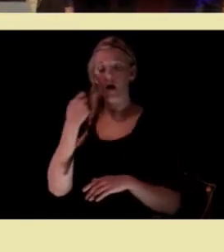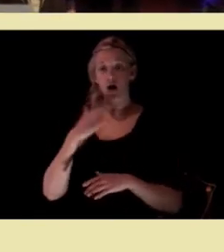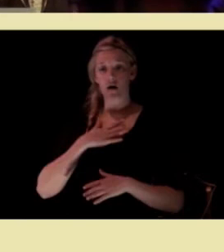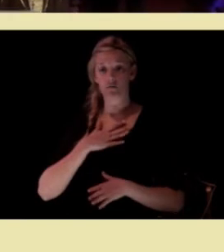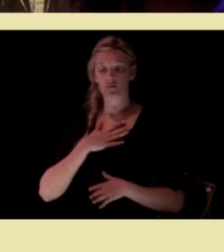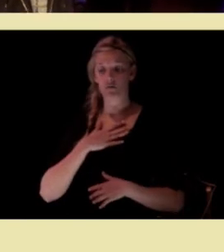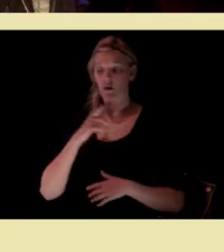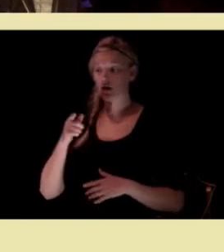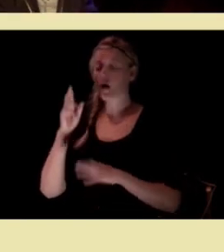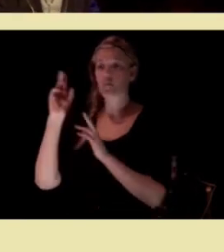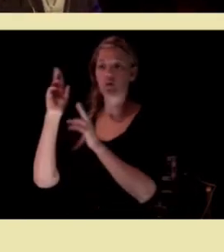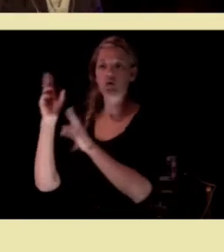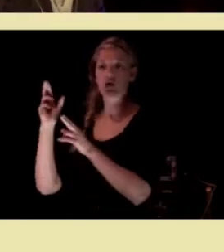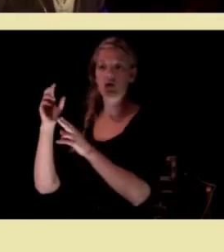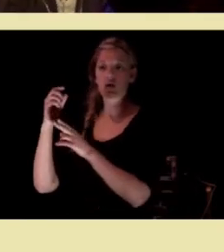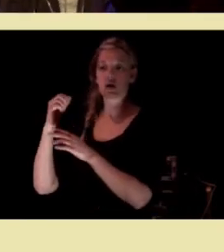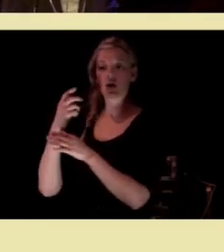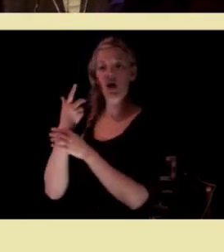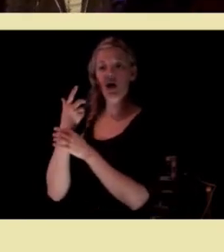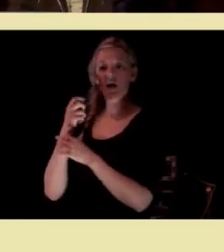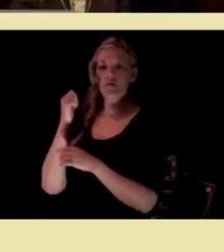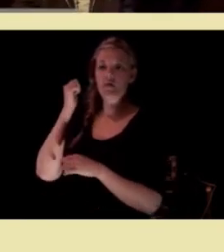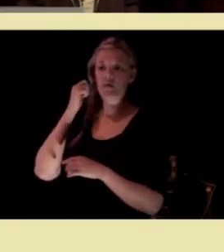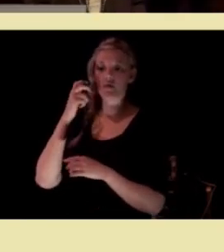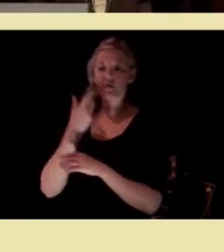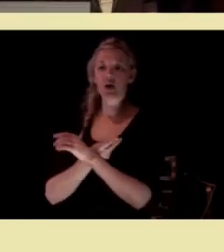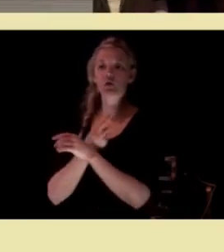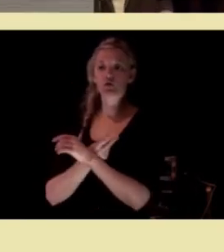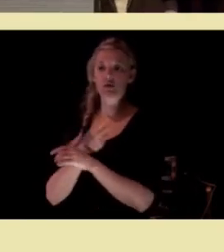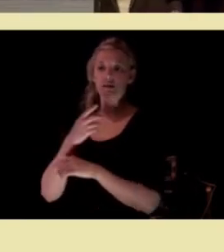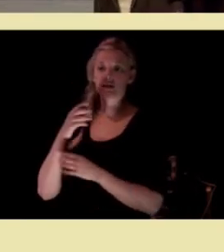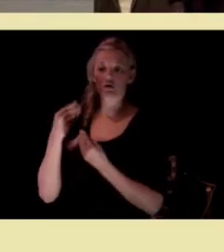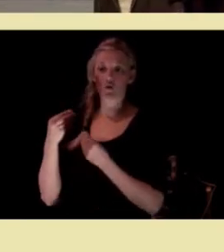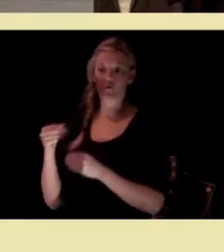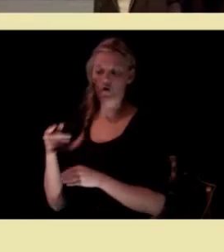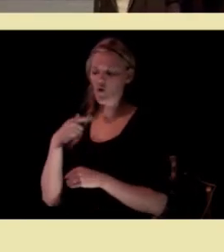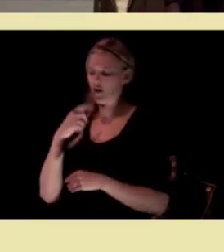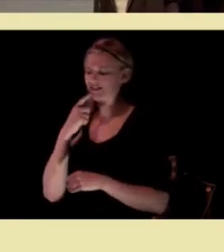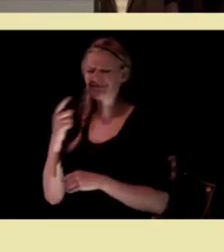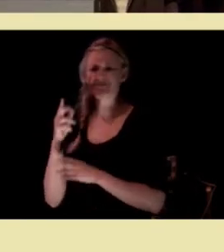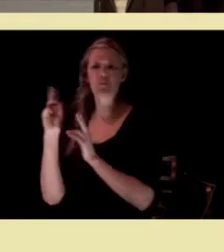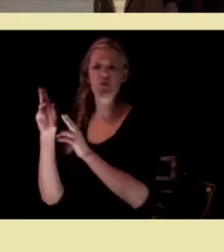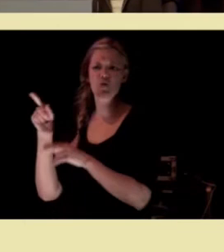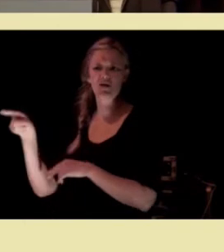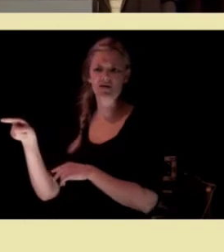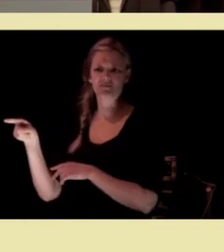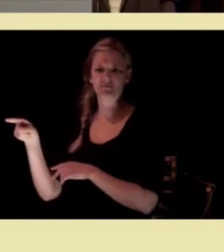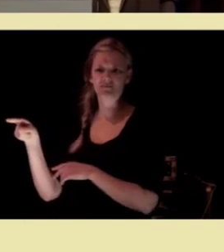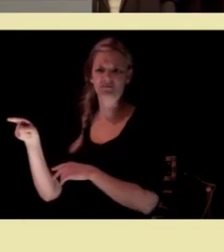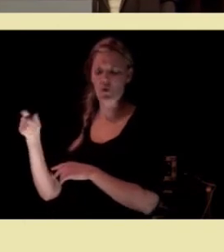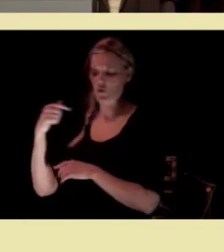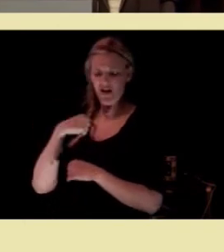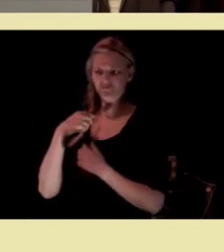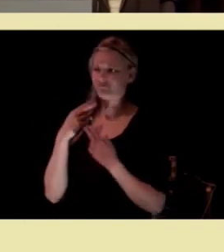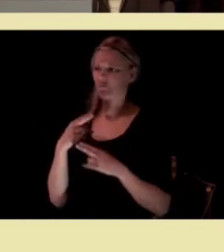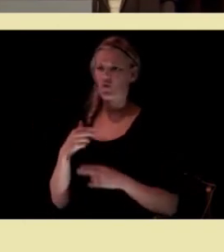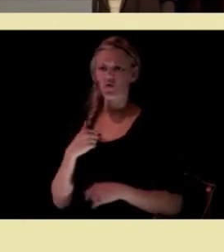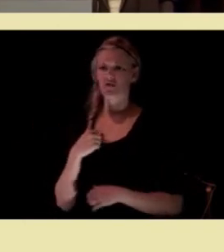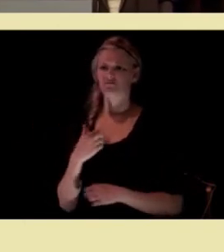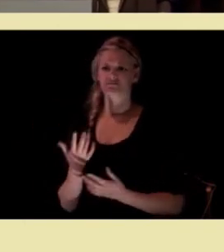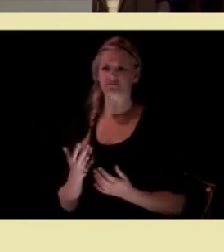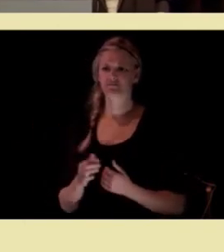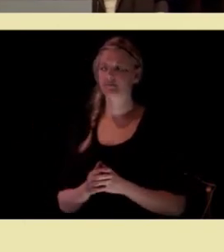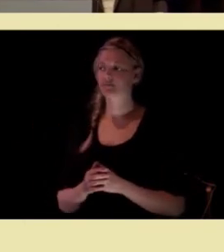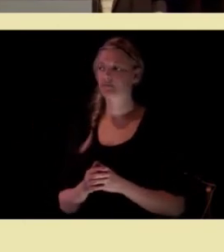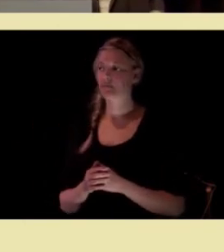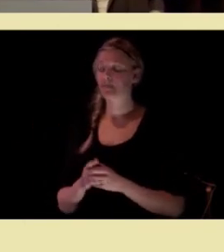da bruker narkotiske stoffer. Jeg har sittet i veldig mange sammenhenger der han har blitt omtalt som en bruker. Og dessverre nok så er ikke en bruker lenger.